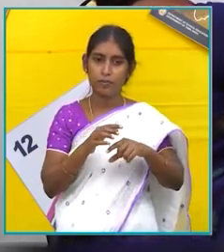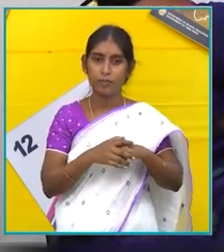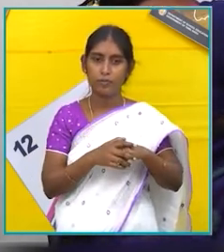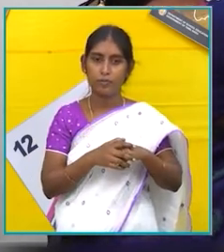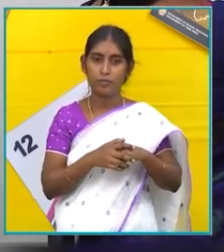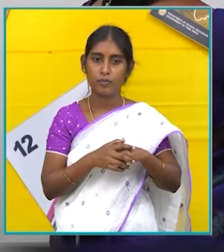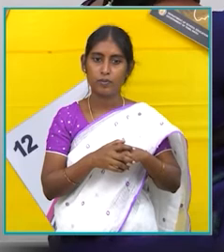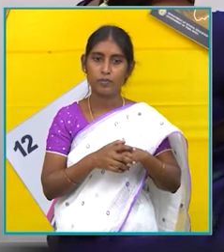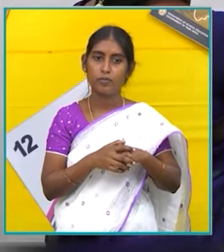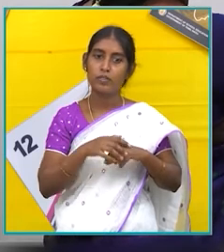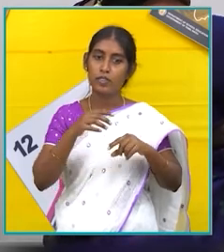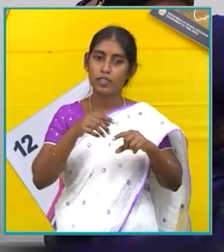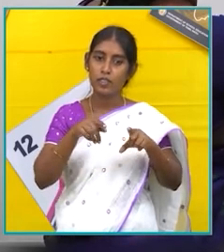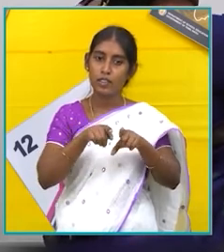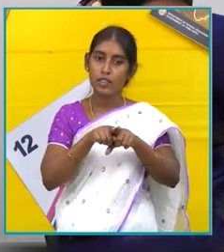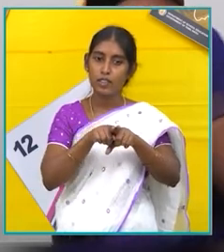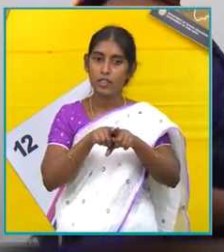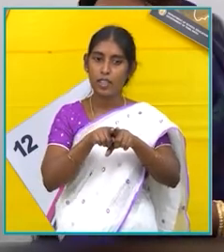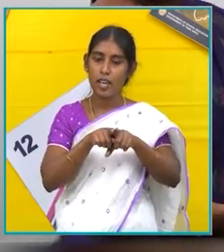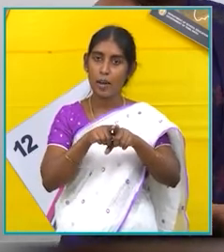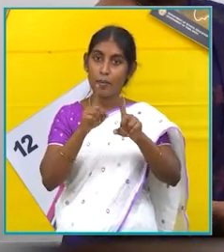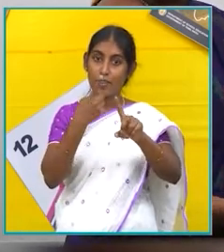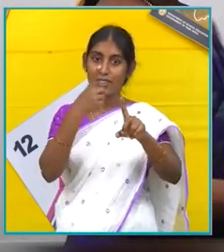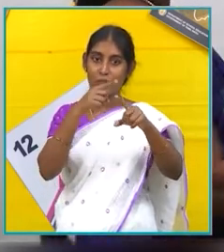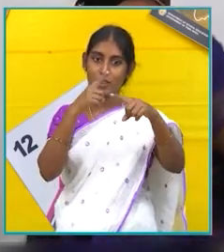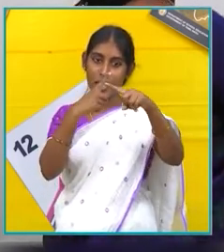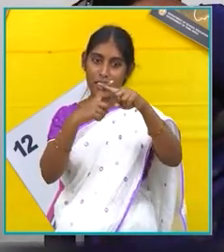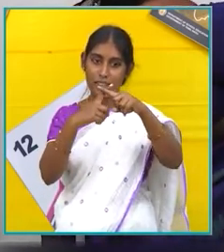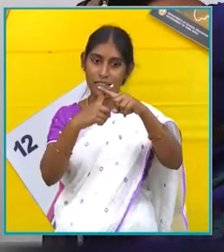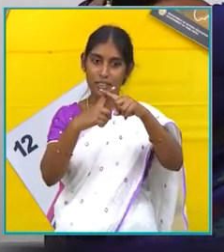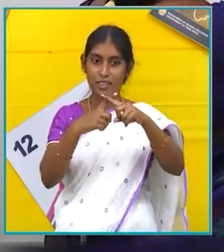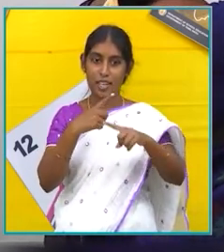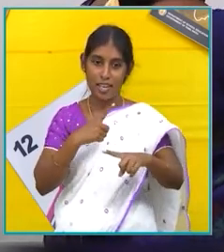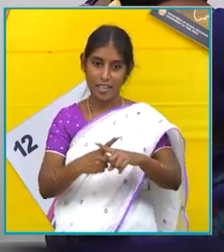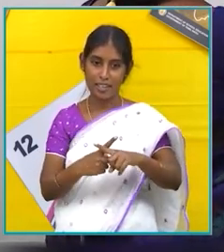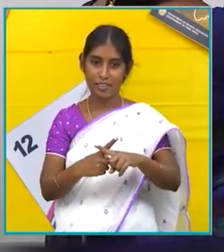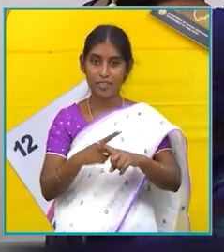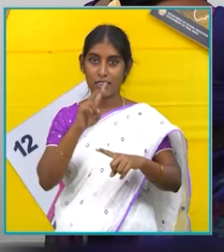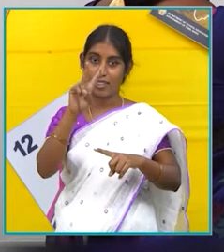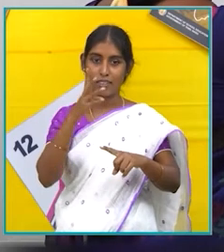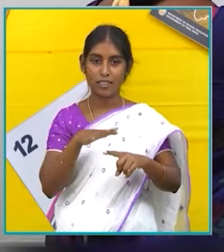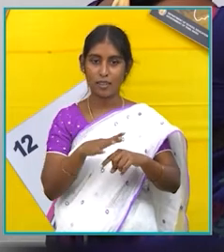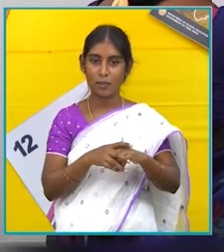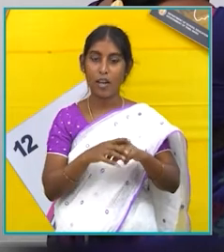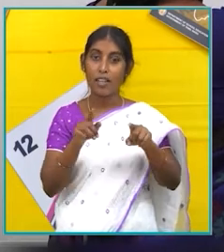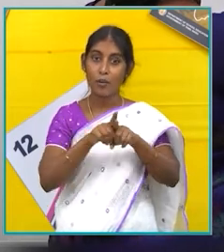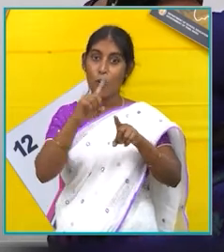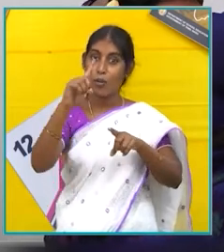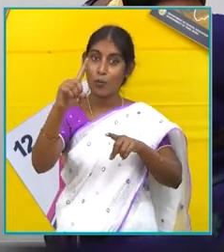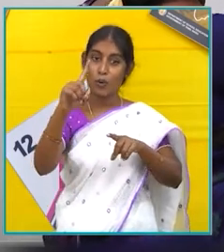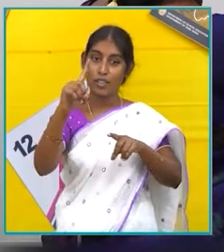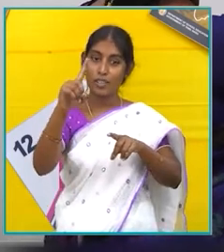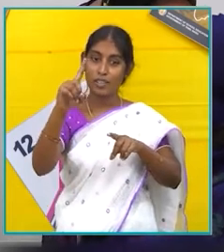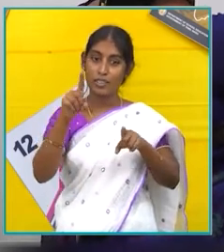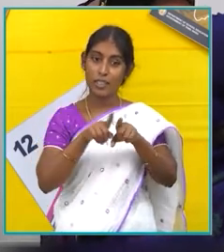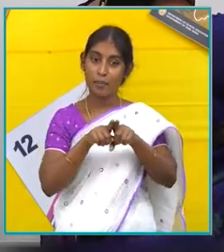எக்ஸு, அதே மாதிரி இங்கே கீழே இது தனியாக ஒரு எக்ஸ் மாதிரி இருக்கு இல்லையா. அதில் இந்த எக்ஸில் பாருங்கள், இந்த ஒன்றுங்கிற இடத்துல